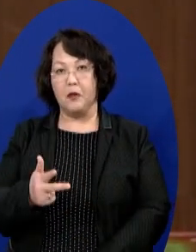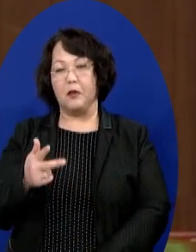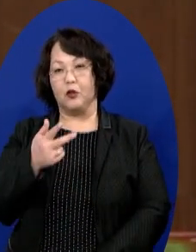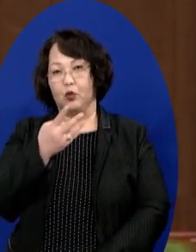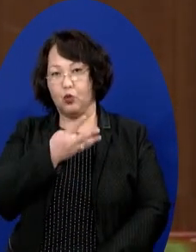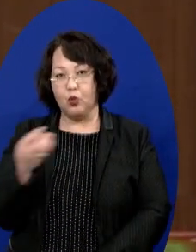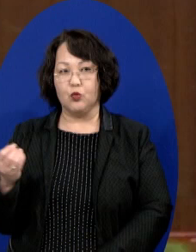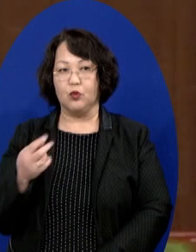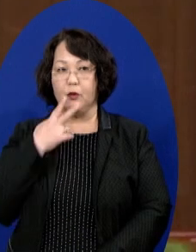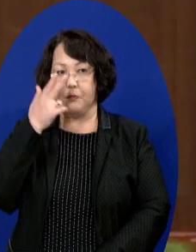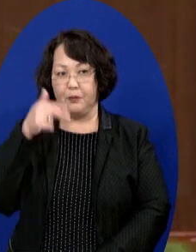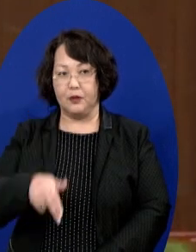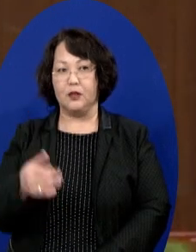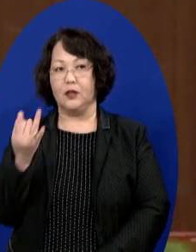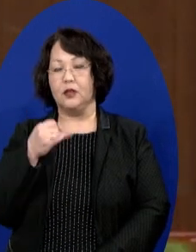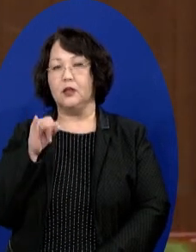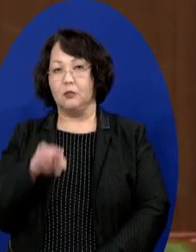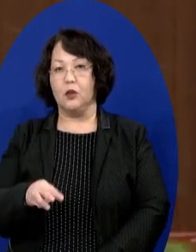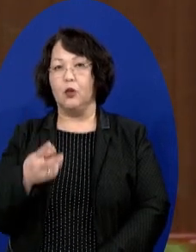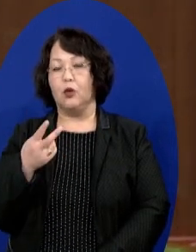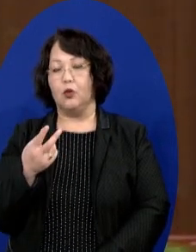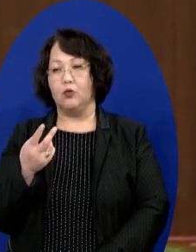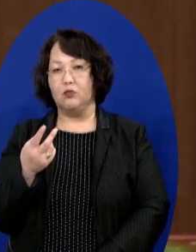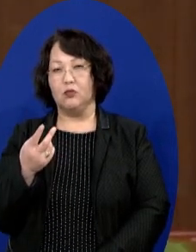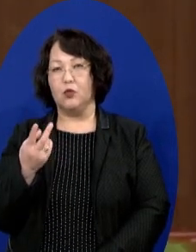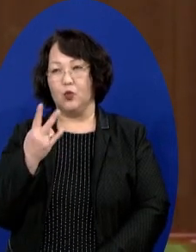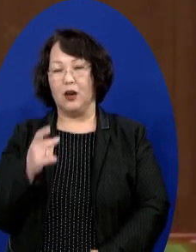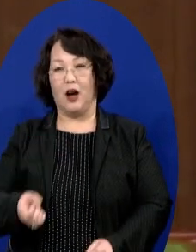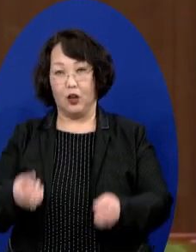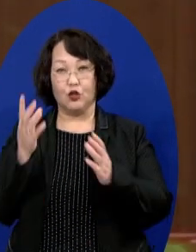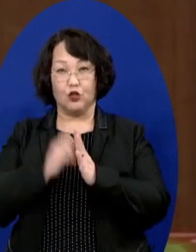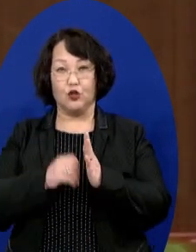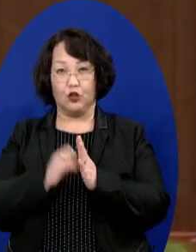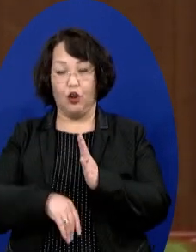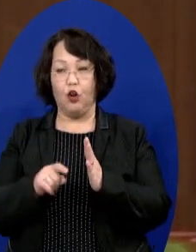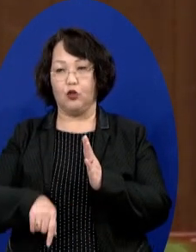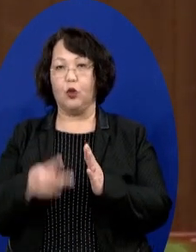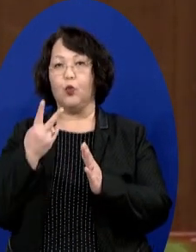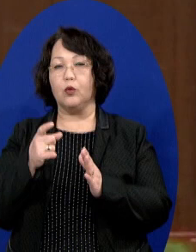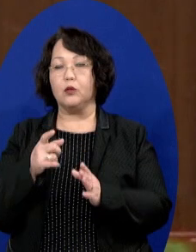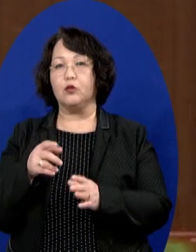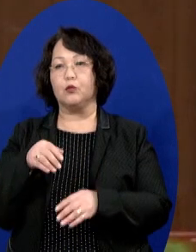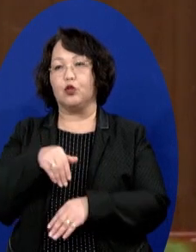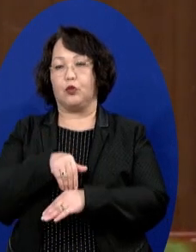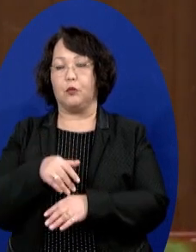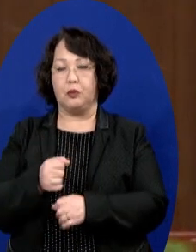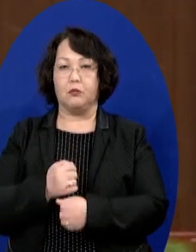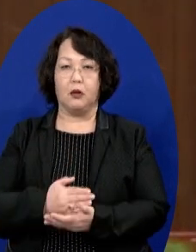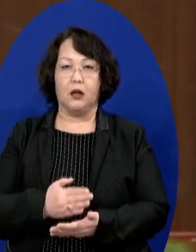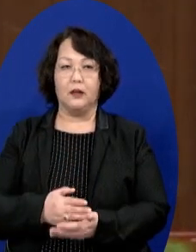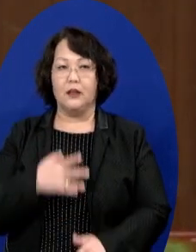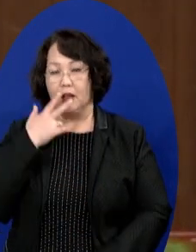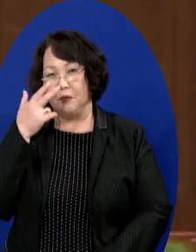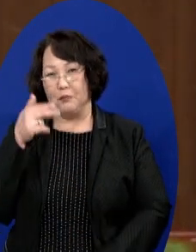3400 орчим төгрөг болох юм. Одоо зах зээлийн бодит үнэлгээтэй явж байгаа. За энийг бол та бүхэн бүгдээрээ мэдчихэж байгаа. Тэгэхээр шатхуун манайх